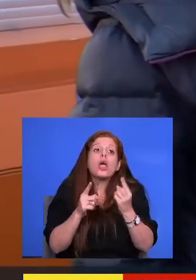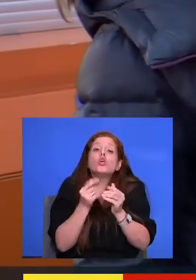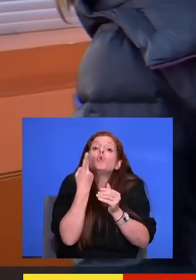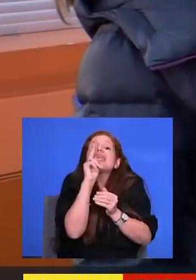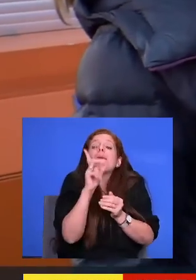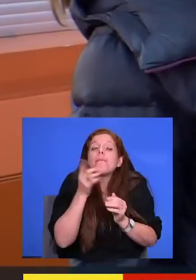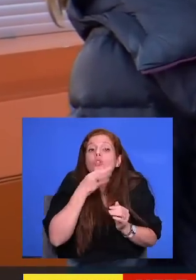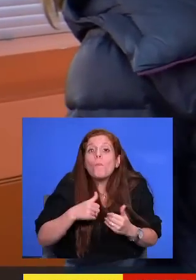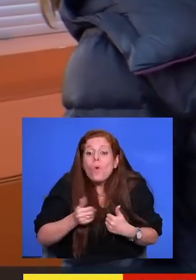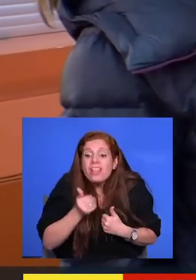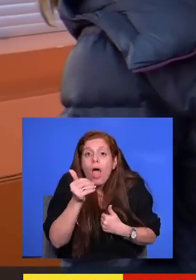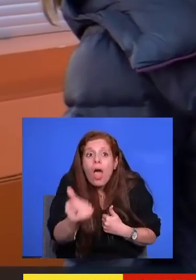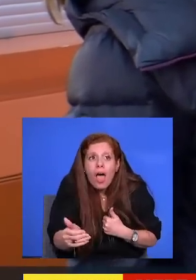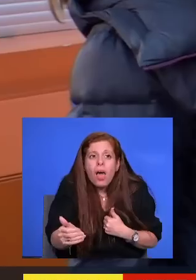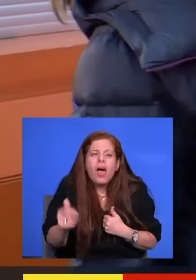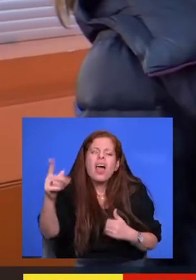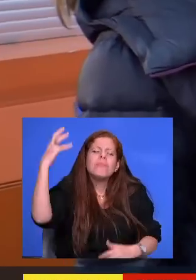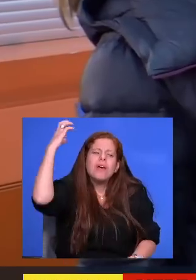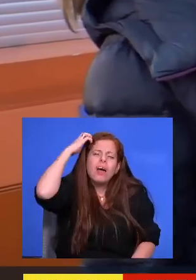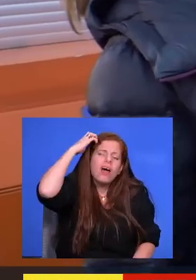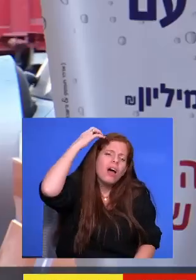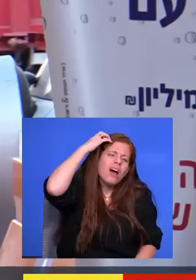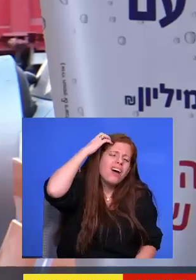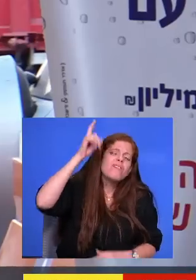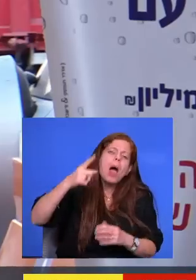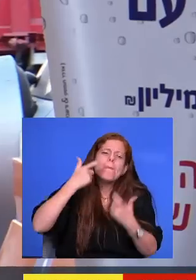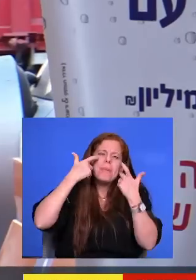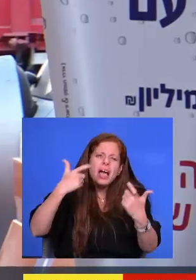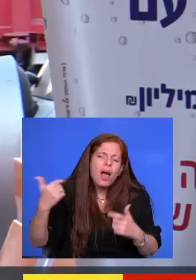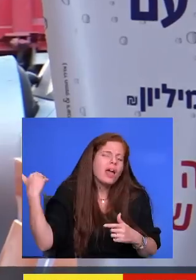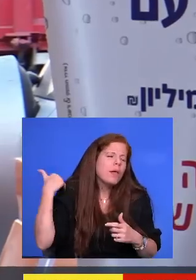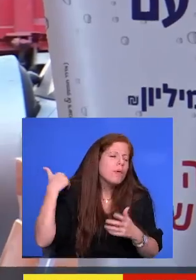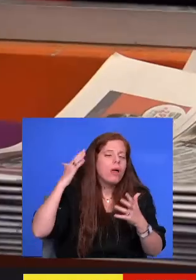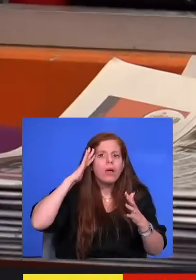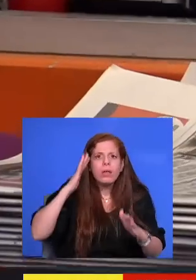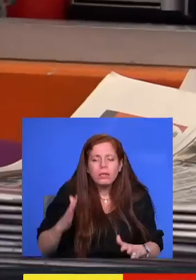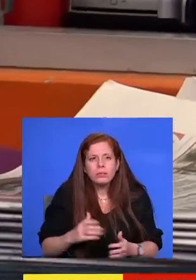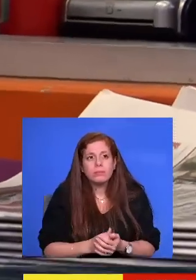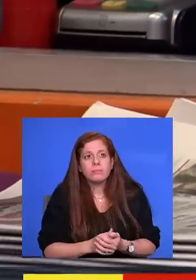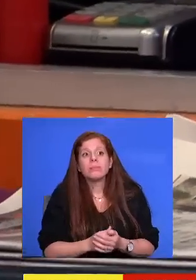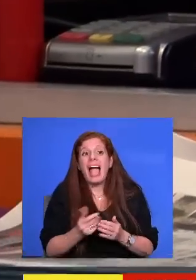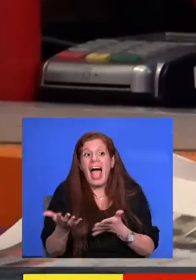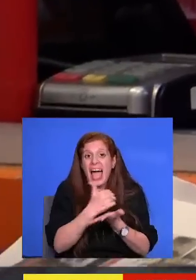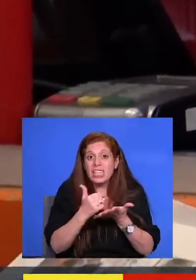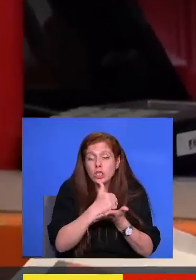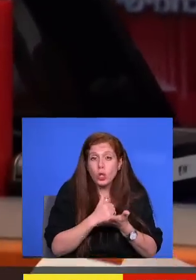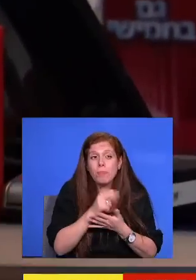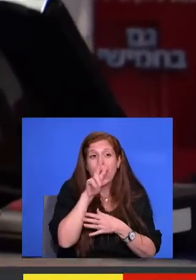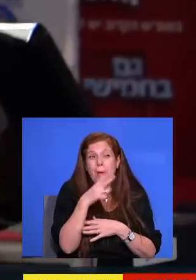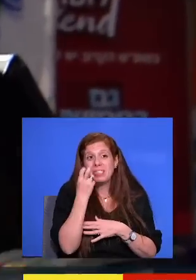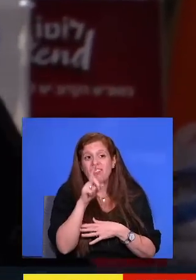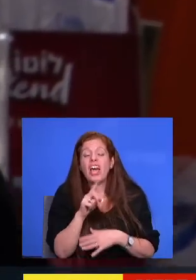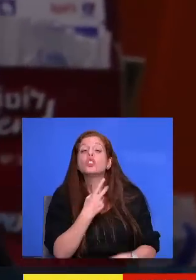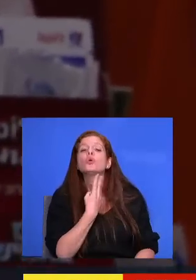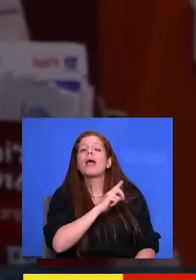צריך, יושבים לי במוח וכבר הפקחים. הכנסות מפעל הפיס בשנת 2021 היו יותר